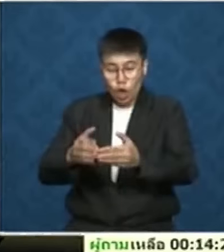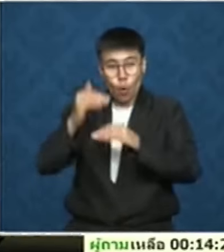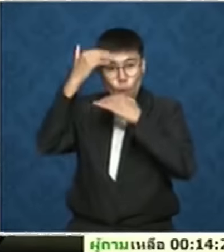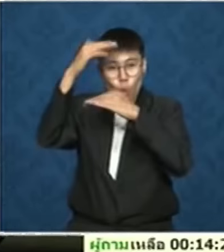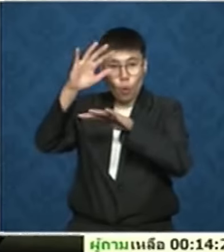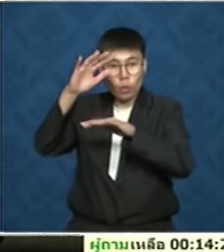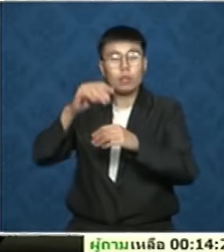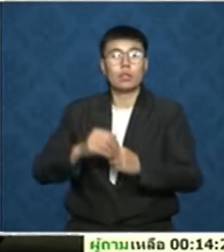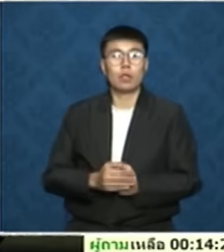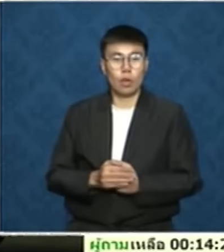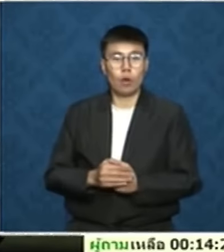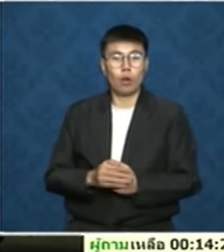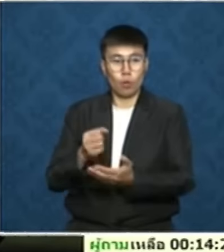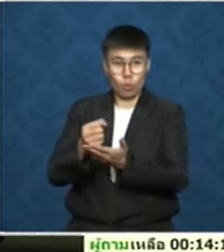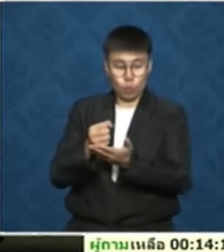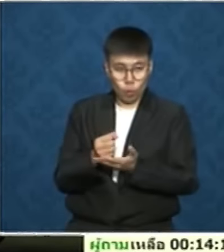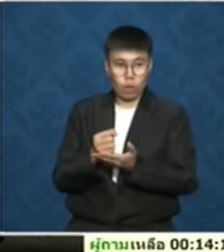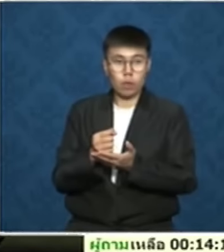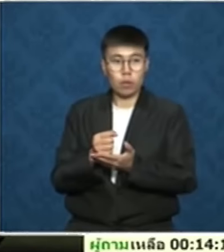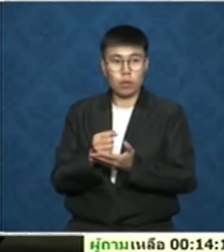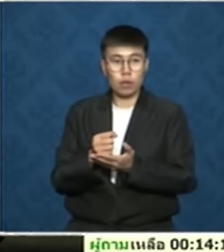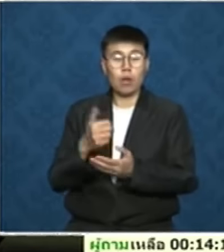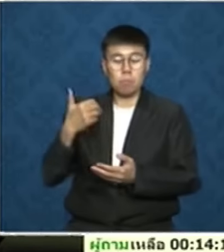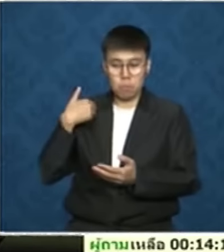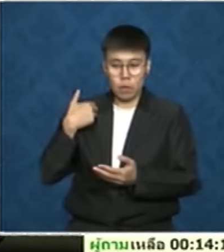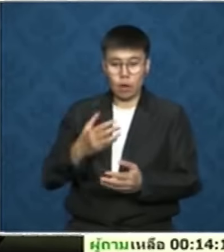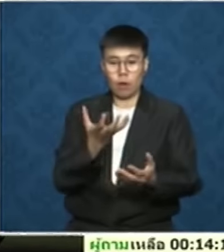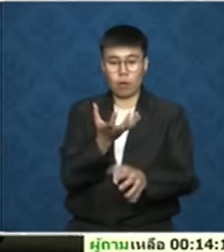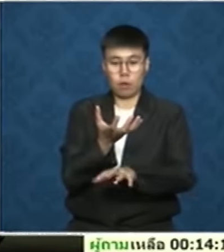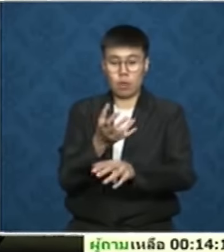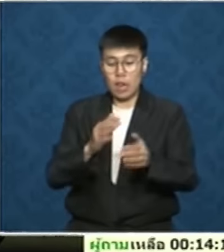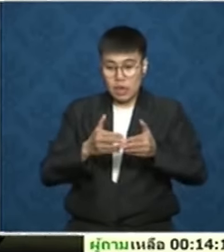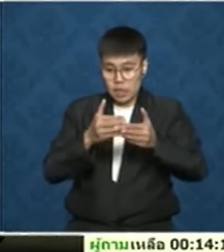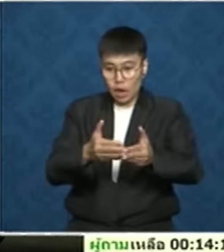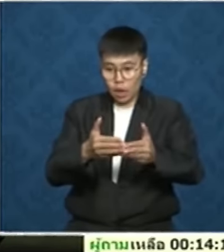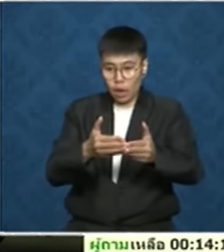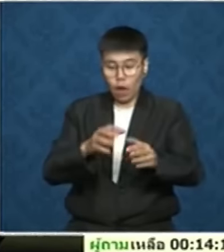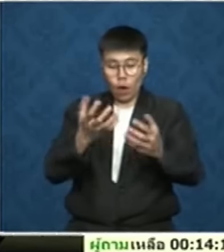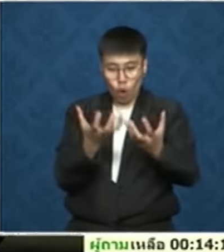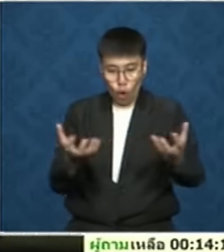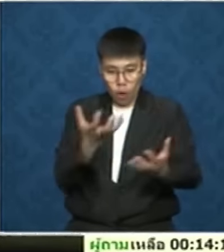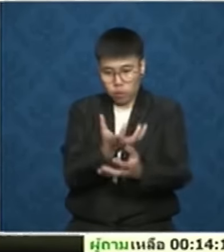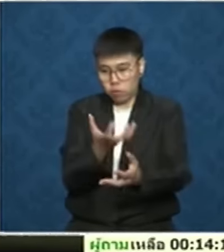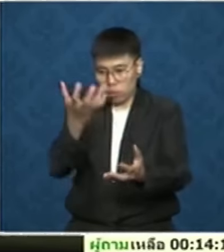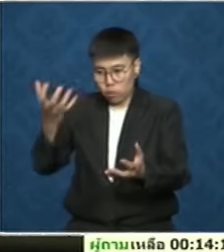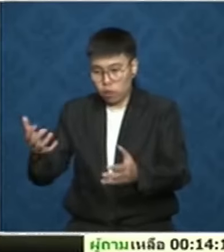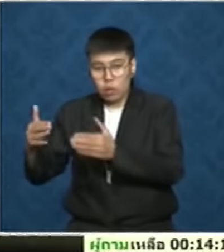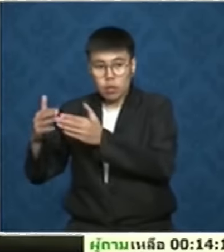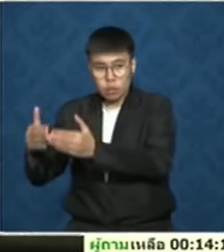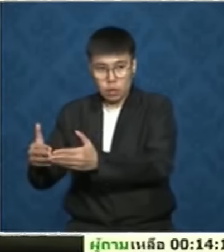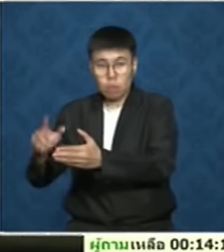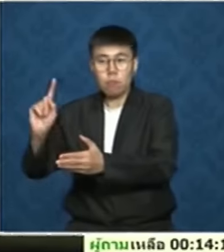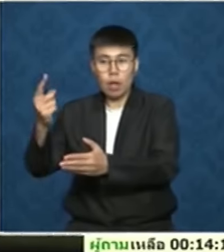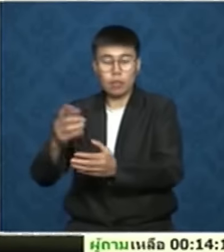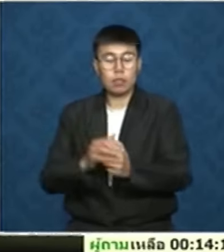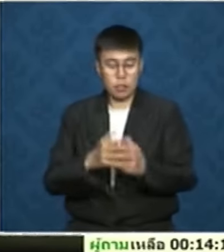ครับคือก็ต้องยอมรับว่ามันก็มีทั้งกระทู้ชงและกระทู้ฟาดนะฮะเอากระทู้ชงก่อนอันนี้เป็นภาษาข่าวนะฮะกระทู้ชงก็แน่นอนต้องมาจากพรรค